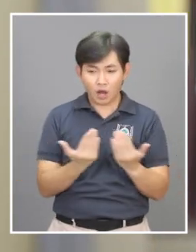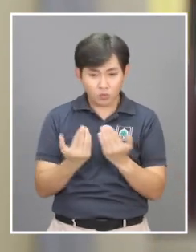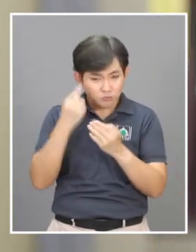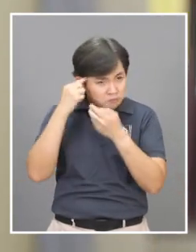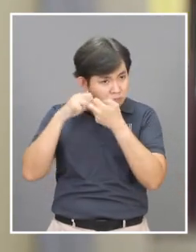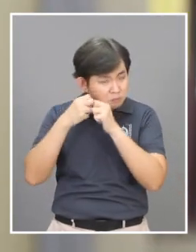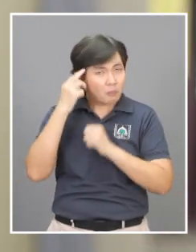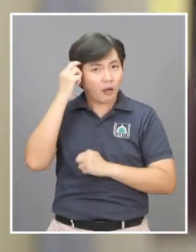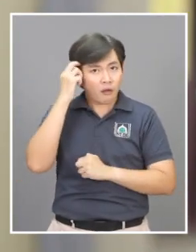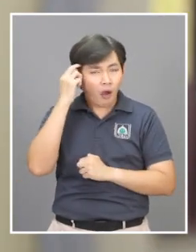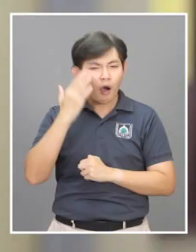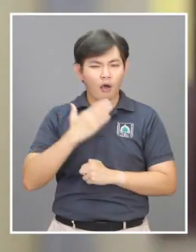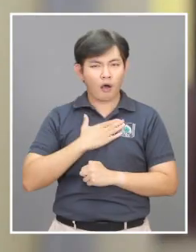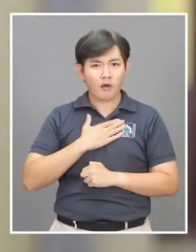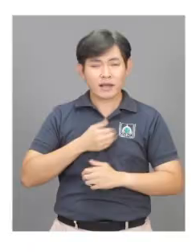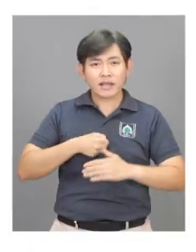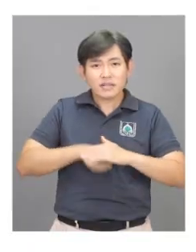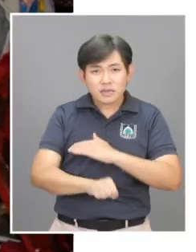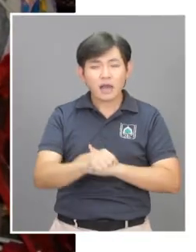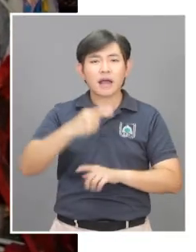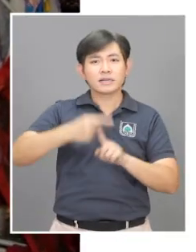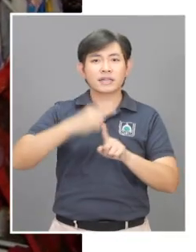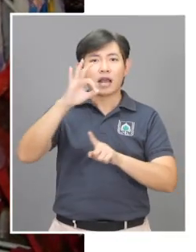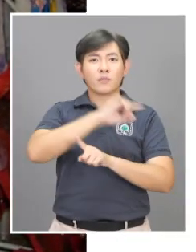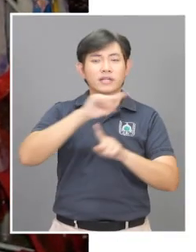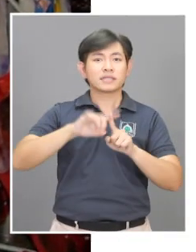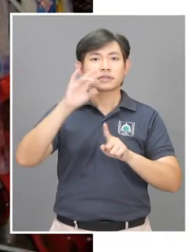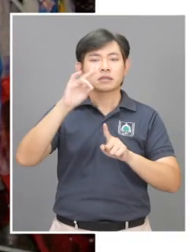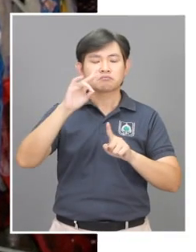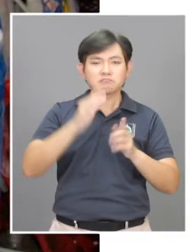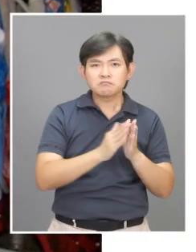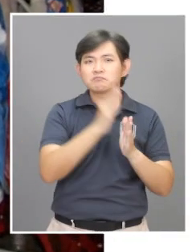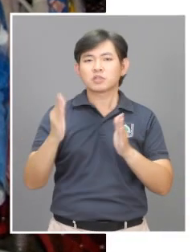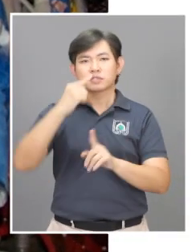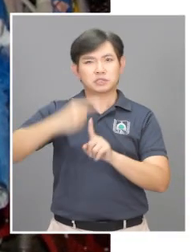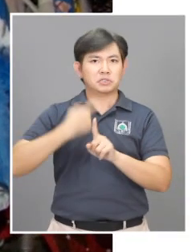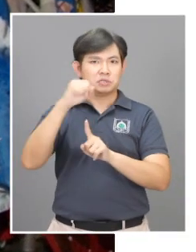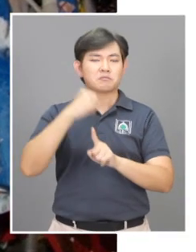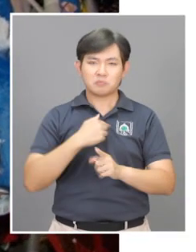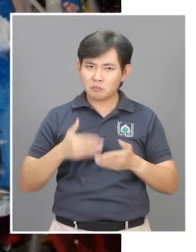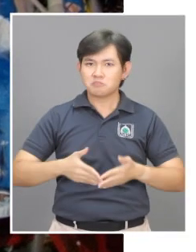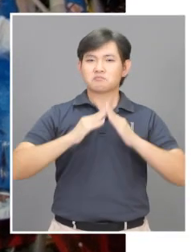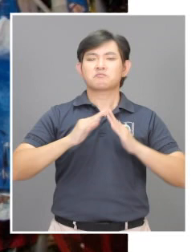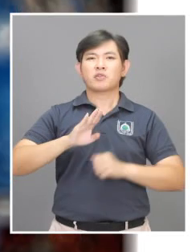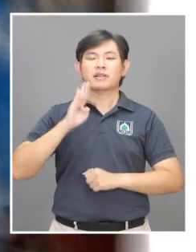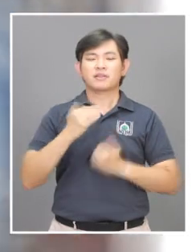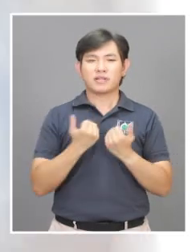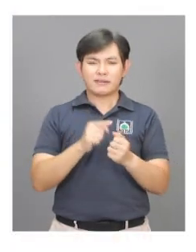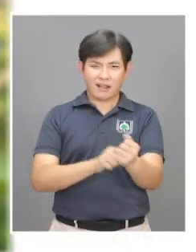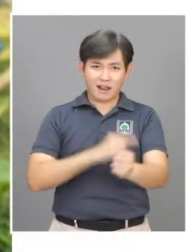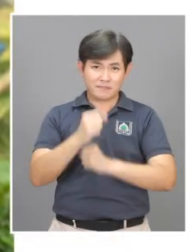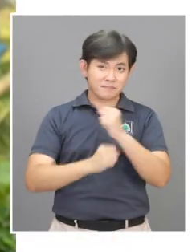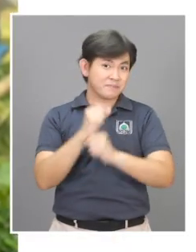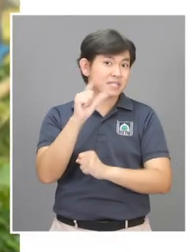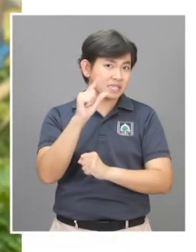ญาเนี่ยเขาเกิดนะครับวันที่7กันยาพอเดือนตุลาเนี่ยผมก็ตั้งบริษัทเลยนะครับเป็นเวลาผ่านมา20กว่าปีเนี่ยนะครับก็ท